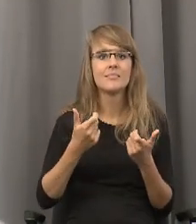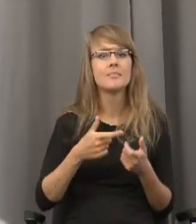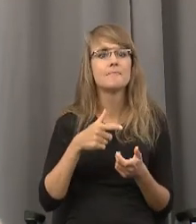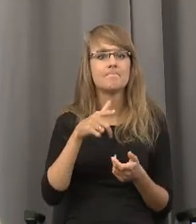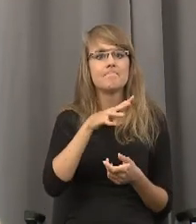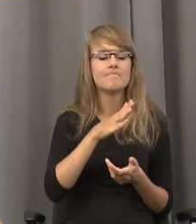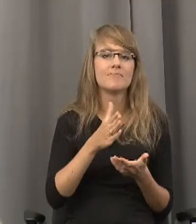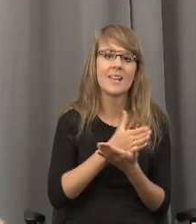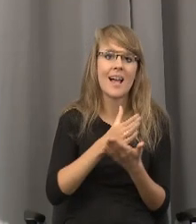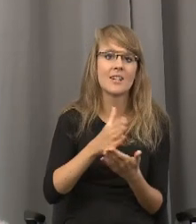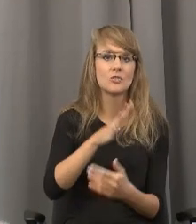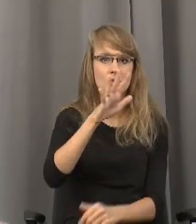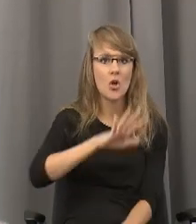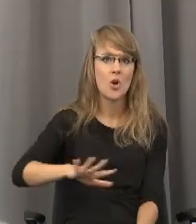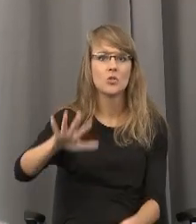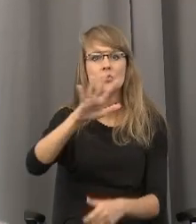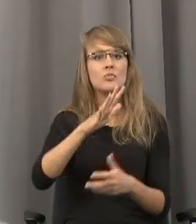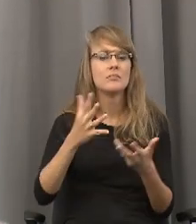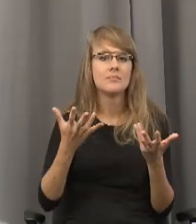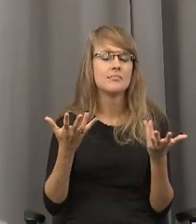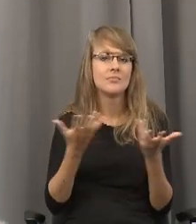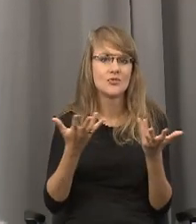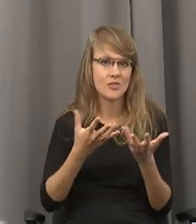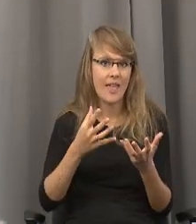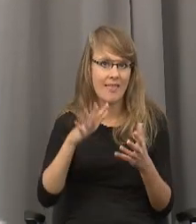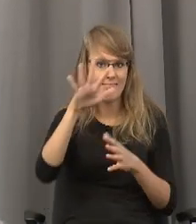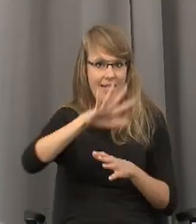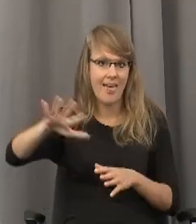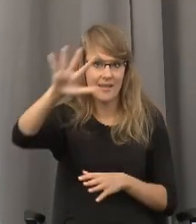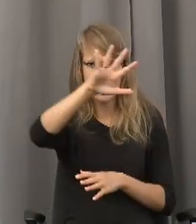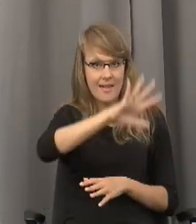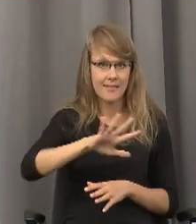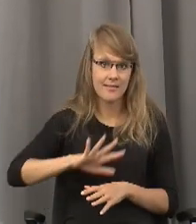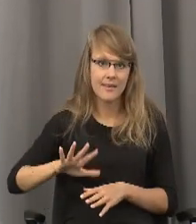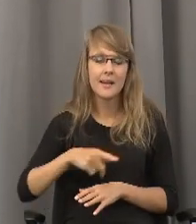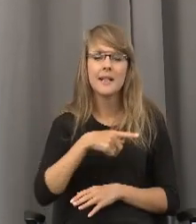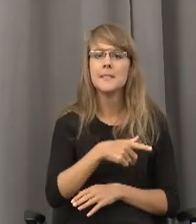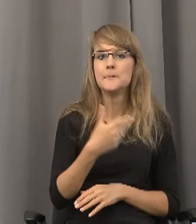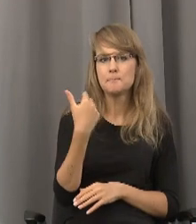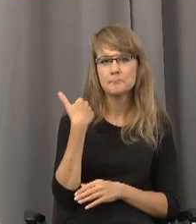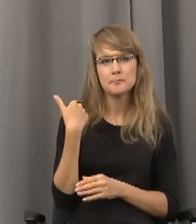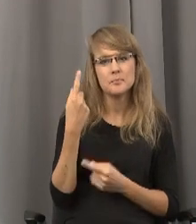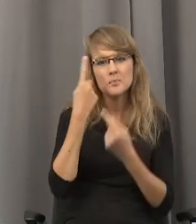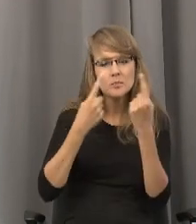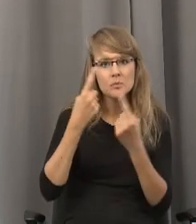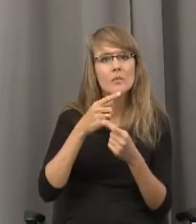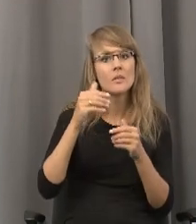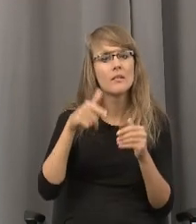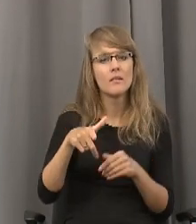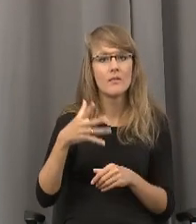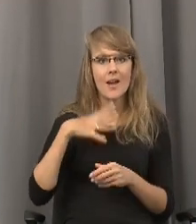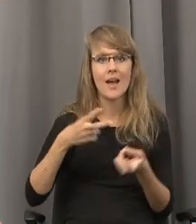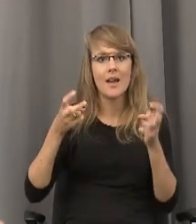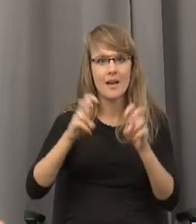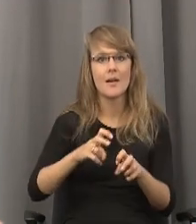demograficzne, które państwu już przedstawiłem. Za najistotniejszą szansę uznania została możliwość wprowadzenia wdrożenia narodowych rozwiązań